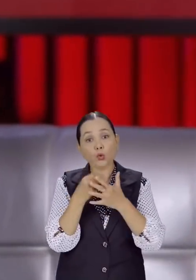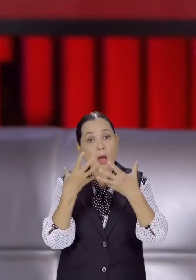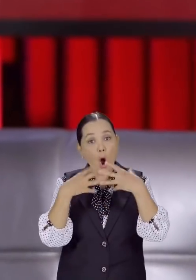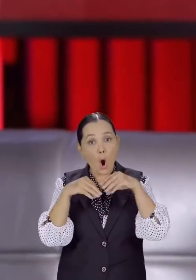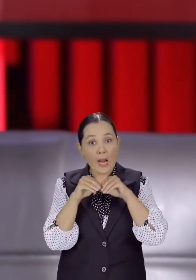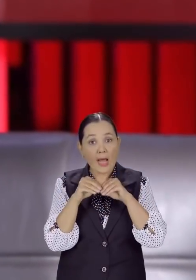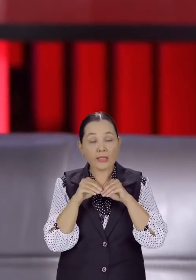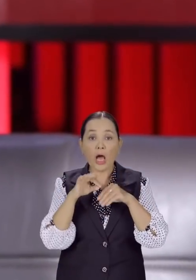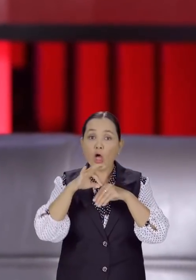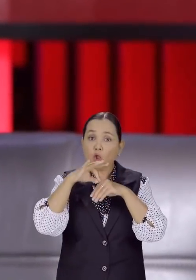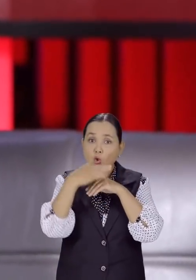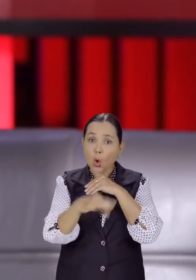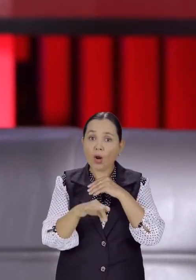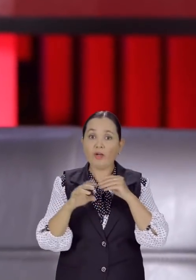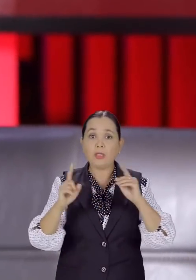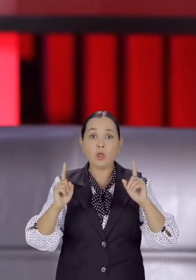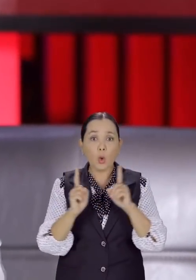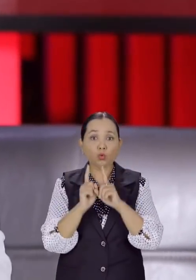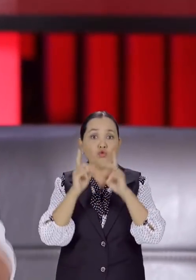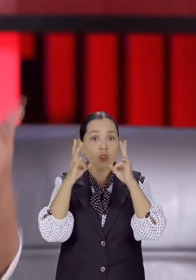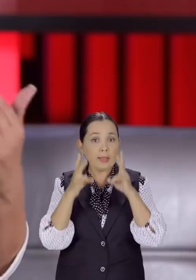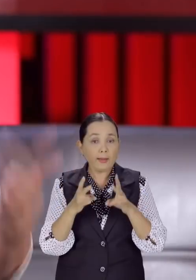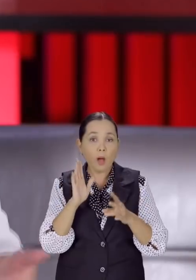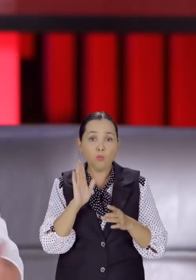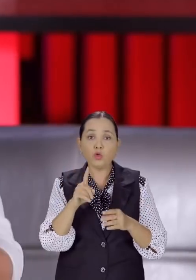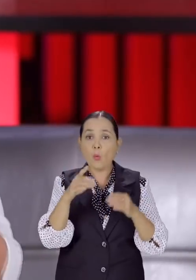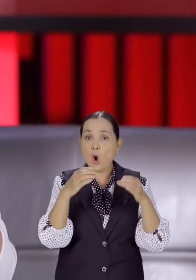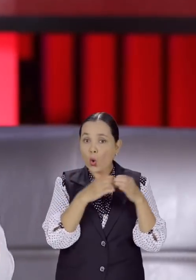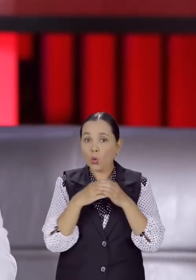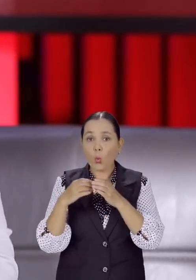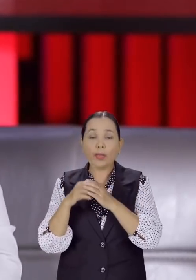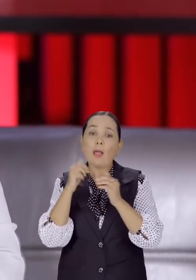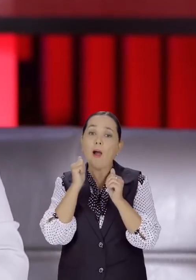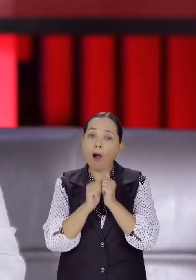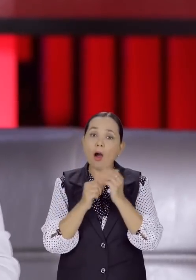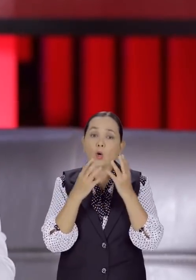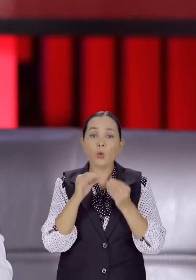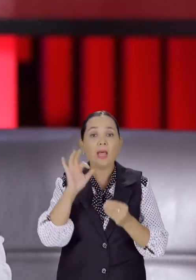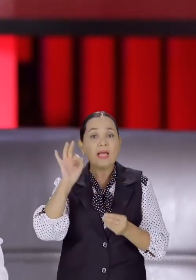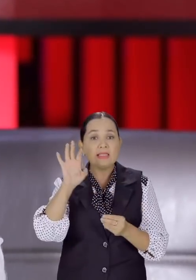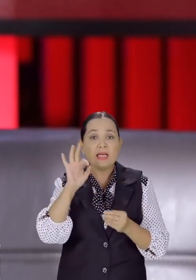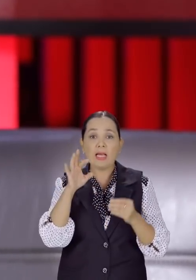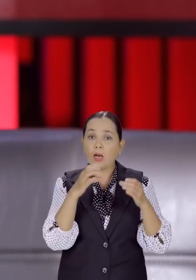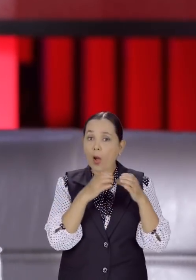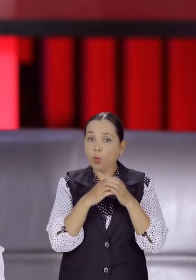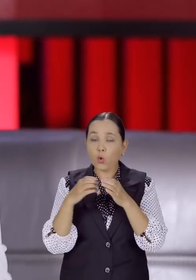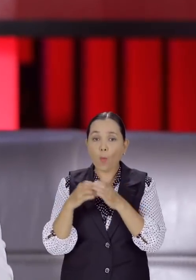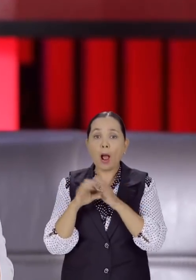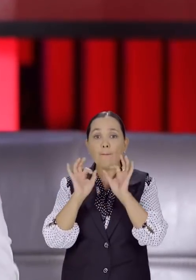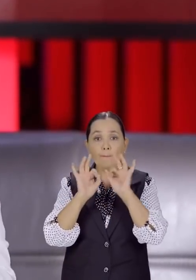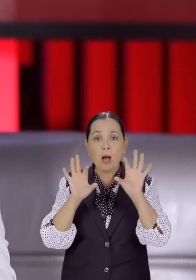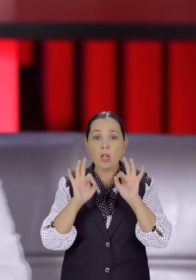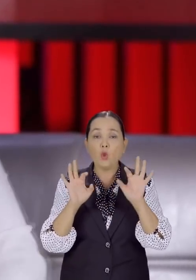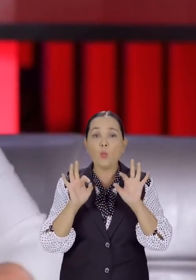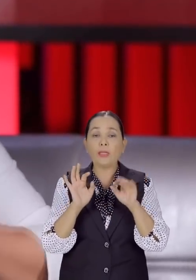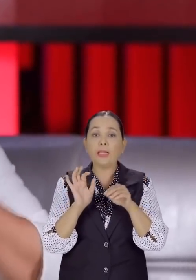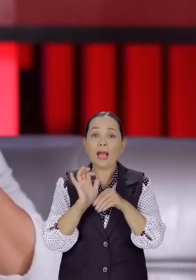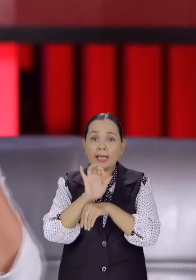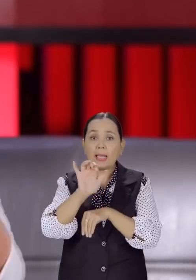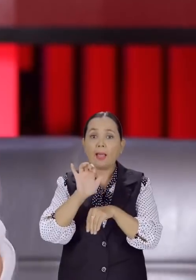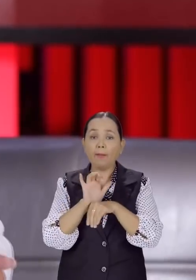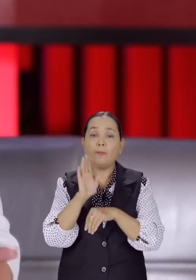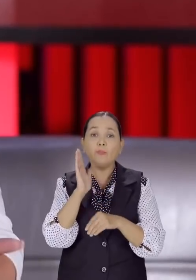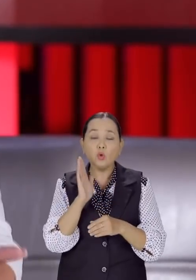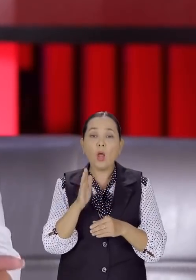oilasida zo'ravonlikka uchraydigan bo'lgandan keyin bu gruppada har kuni o'sha Telegram gruppalarimizda ma'lumot kelib turgan ekan, biz